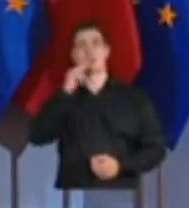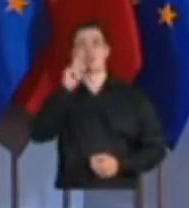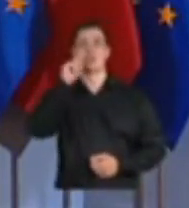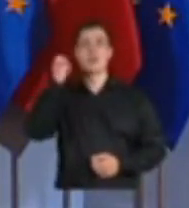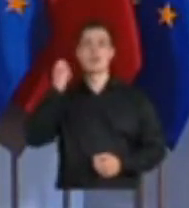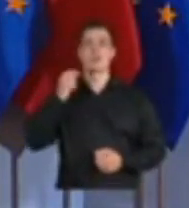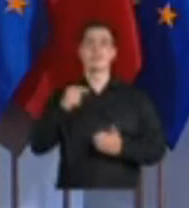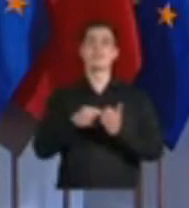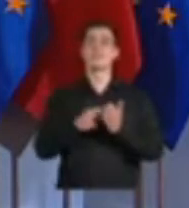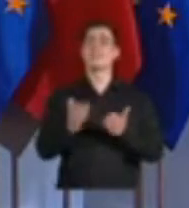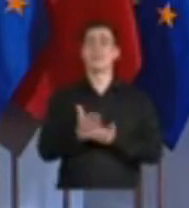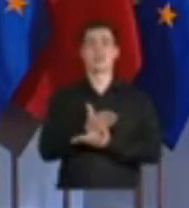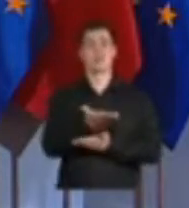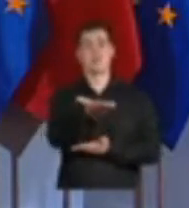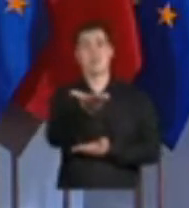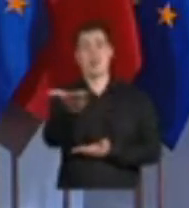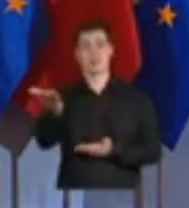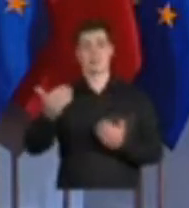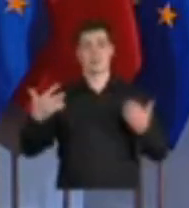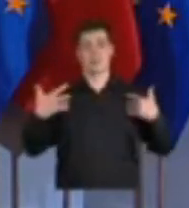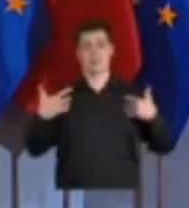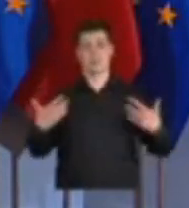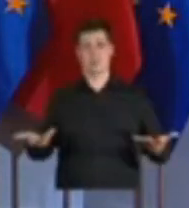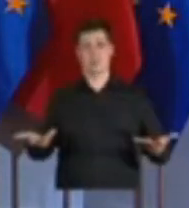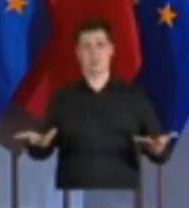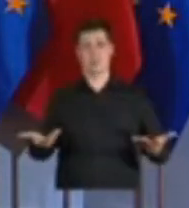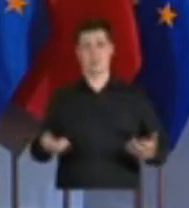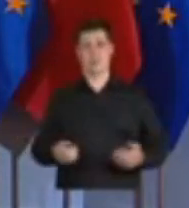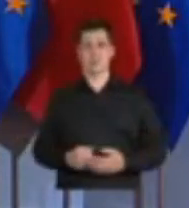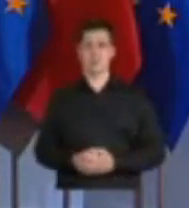dziadkowie, od tego zależy wasze życie.